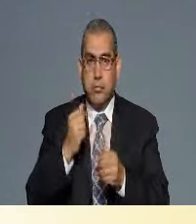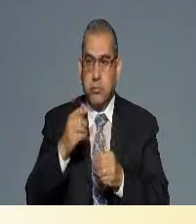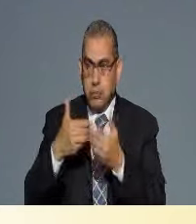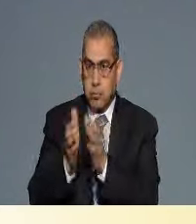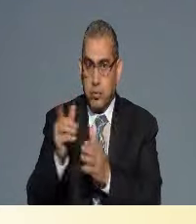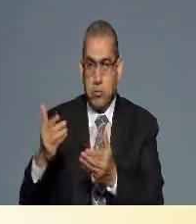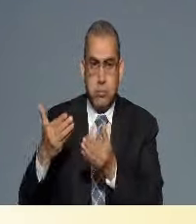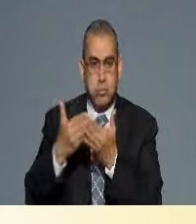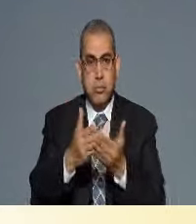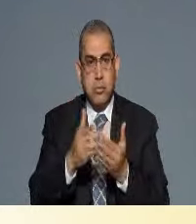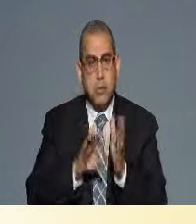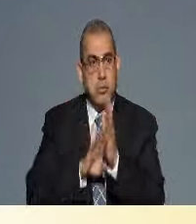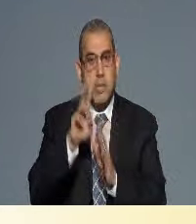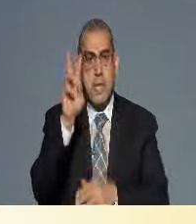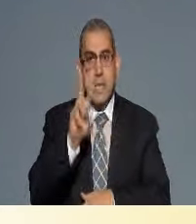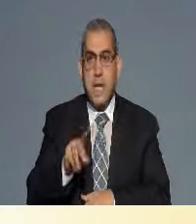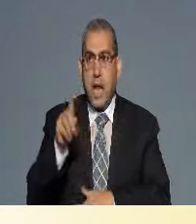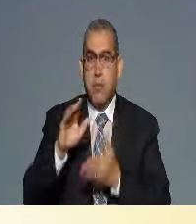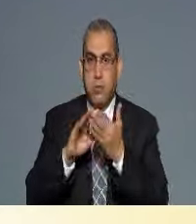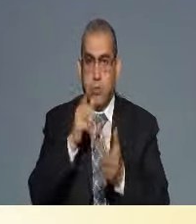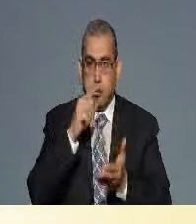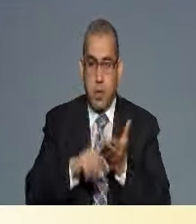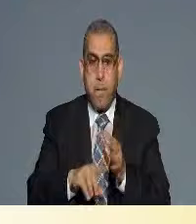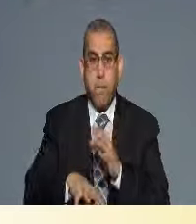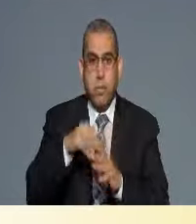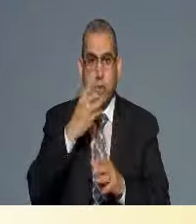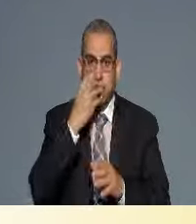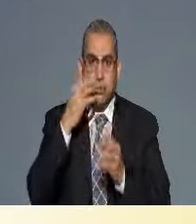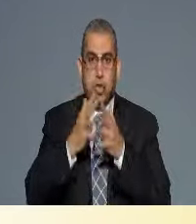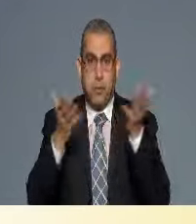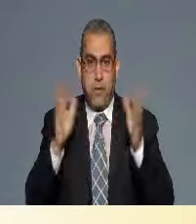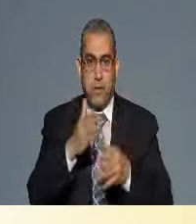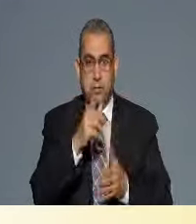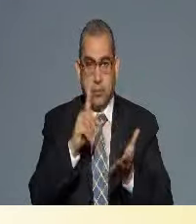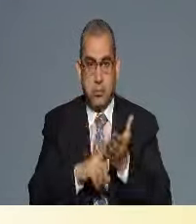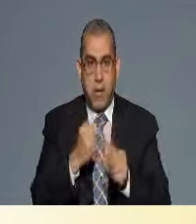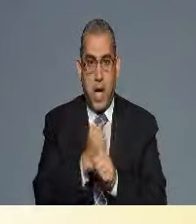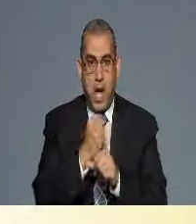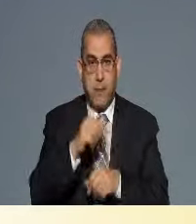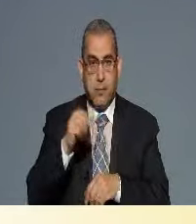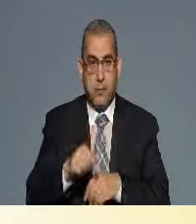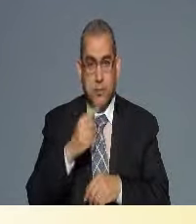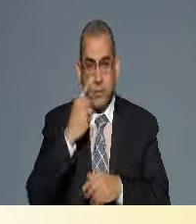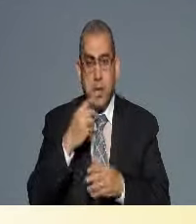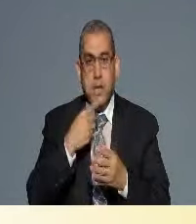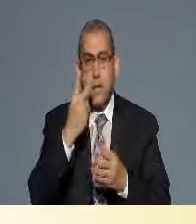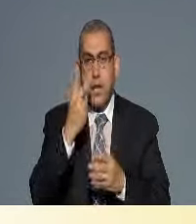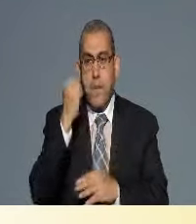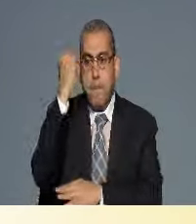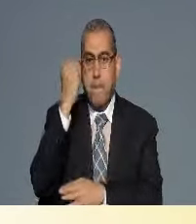في تنمية سيناء. واحنا هنا امام مشروع ضخم جدا، ايضا احنا امام محطتين